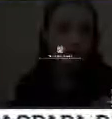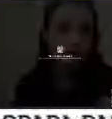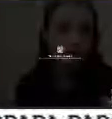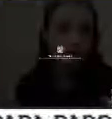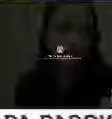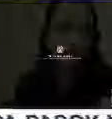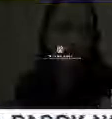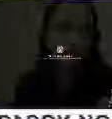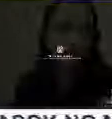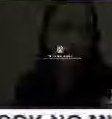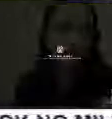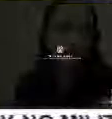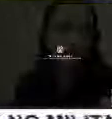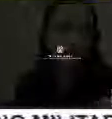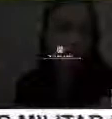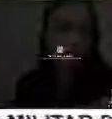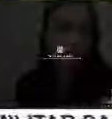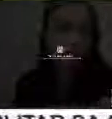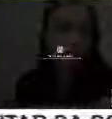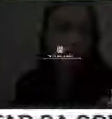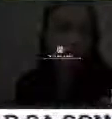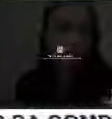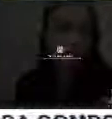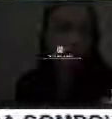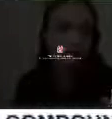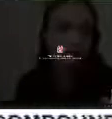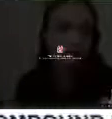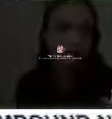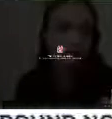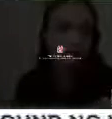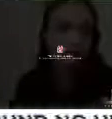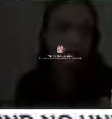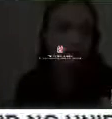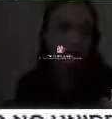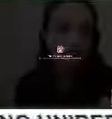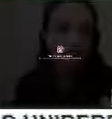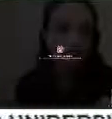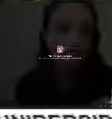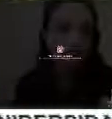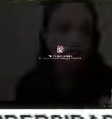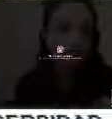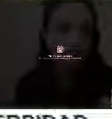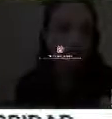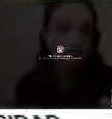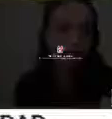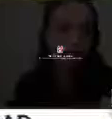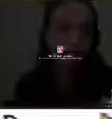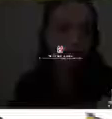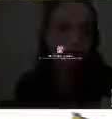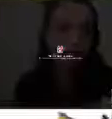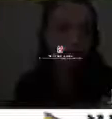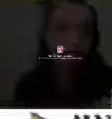retail price sa mga gulay at pagpapataas po ng ani ng gulay sa pamagitan ng seed at planting material distribution.